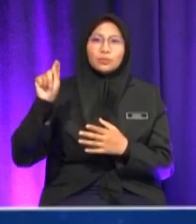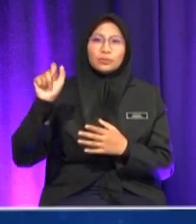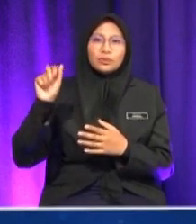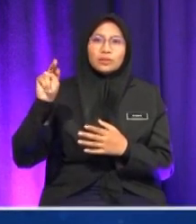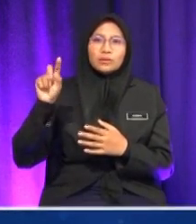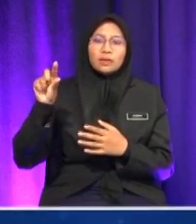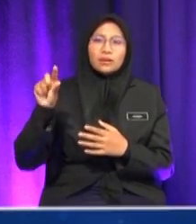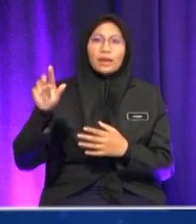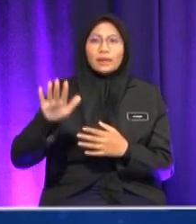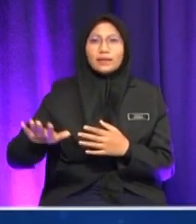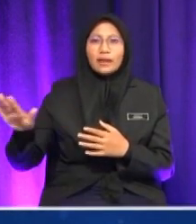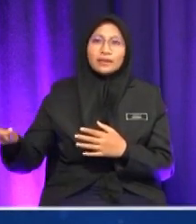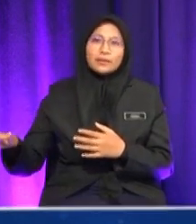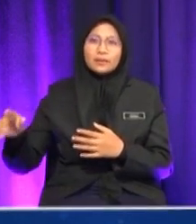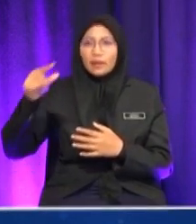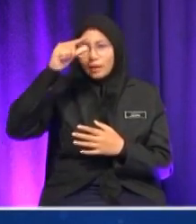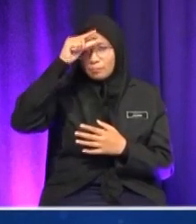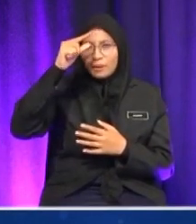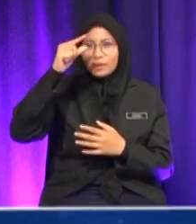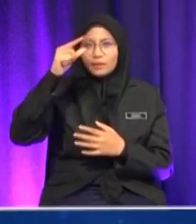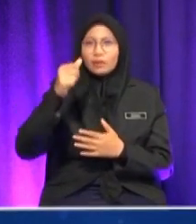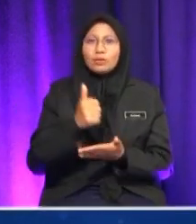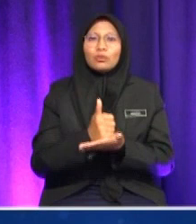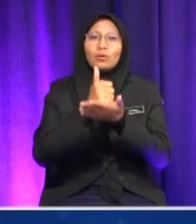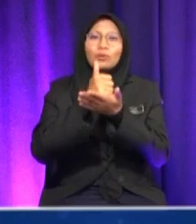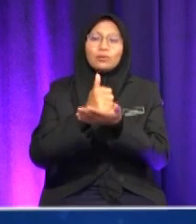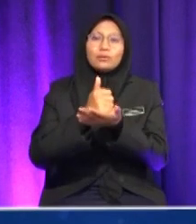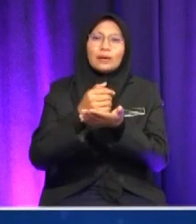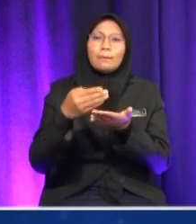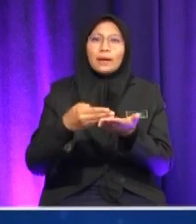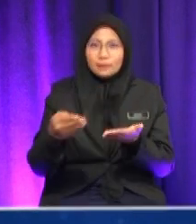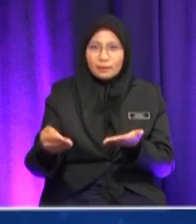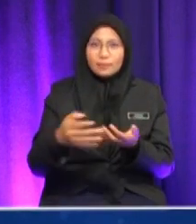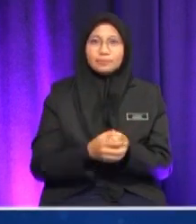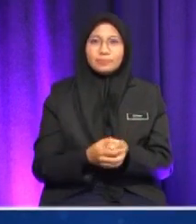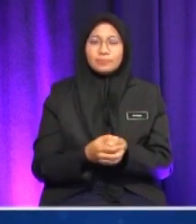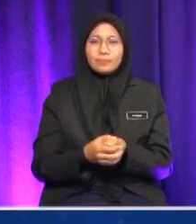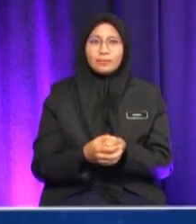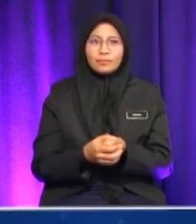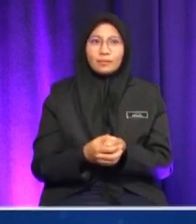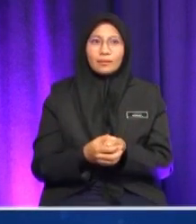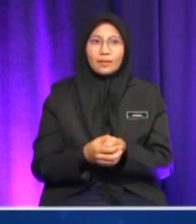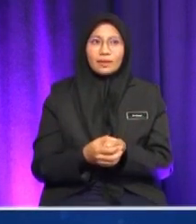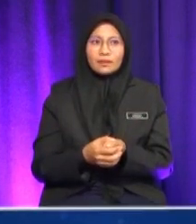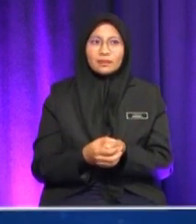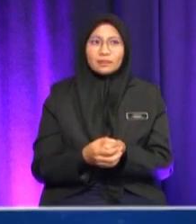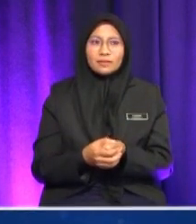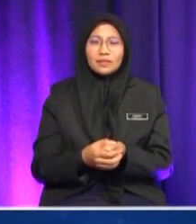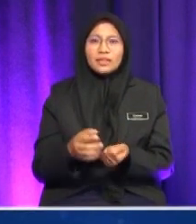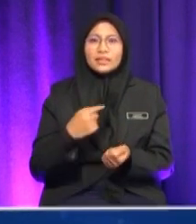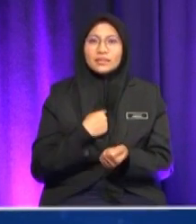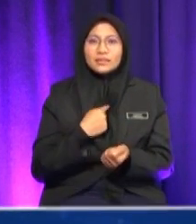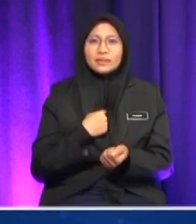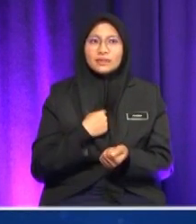kita terpaksa bayar. Yang kedua, menjelaskan perbelanjaan yang lain. Disebabkan hutang kita,